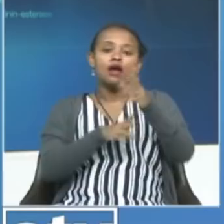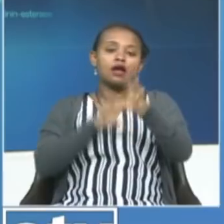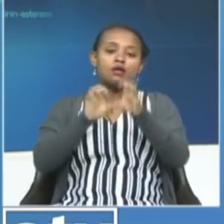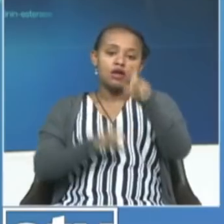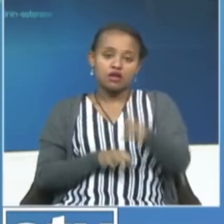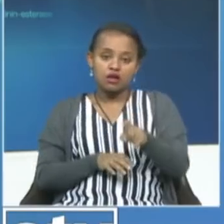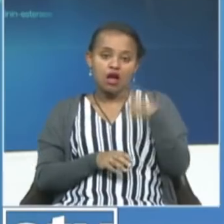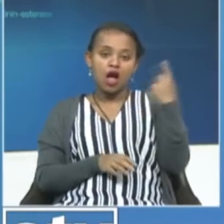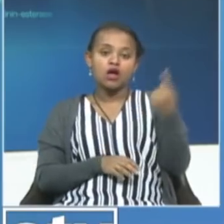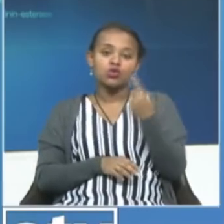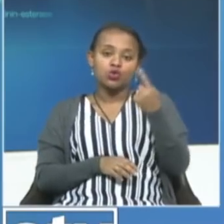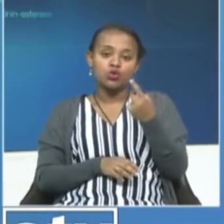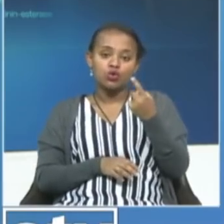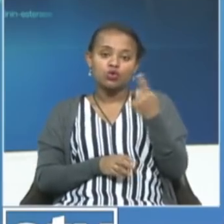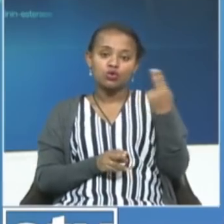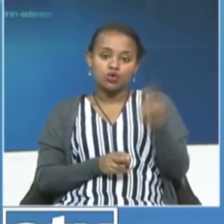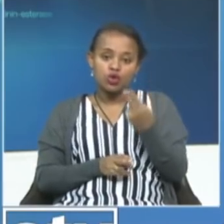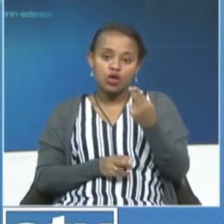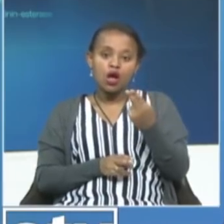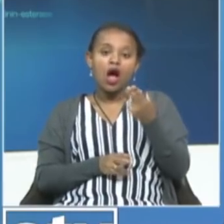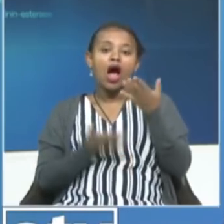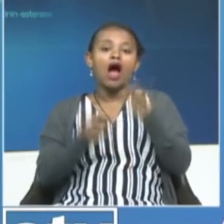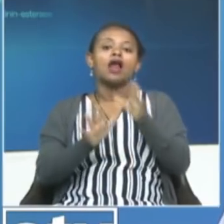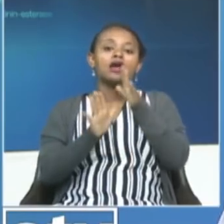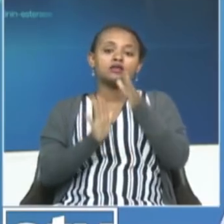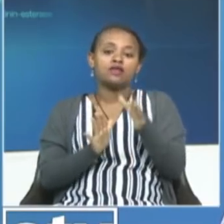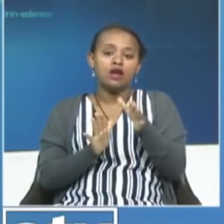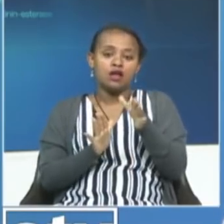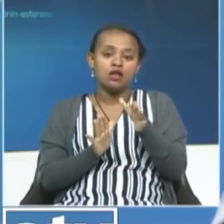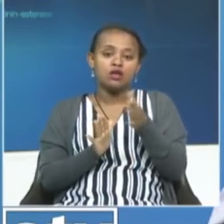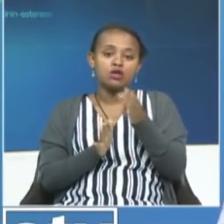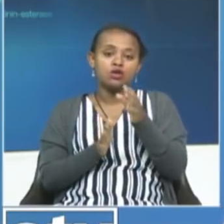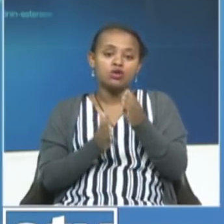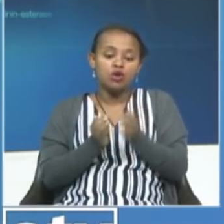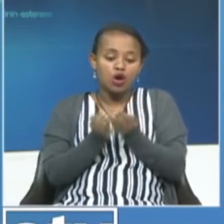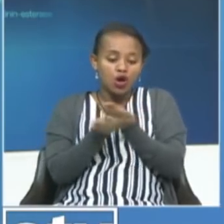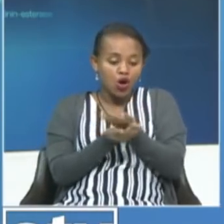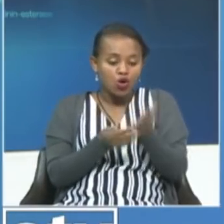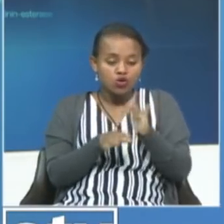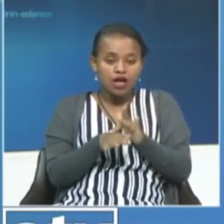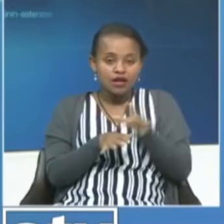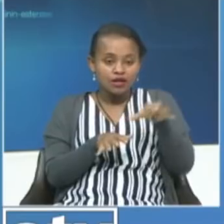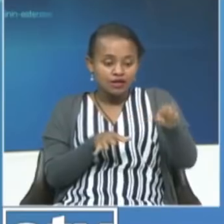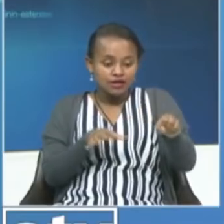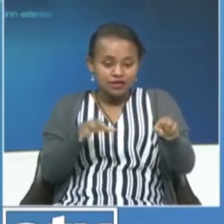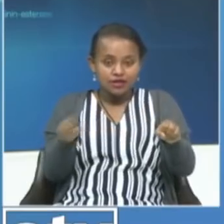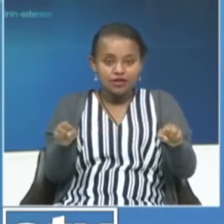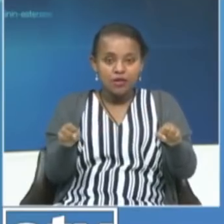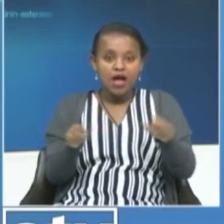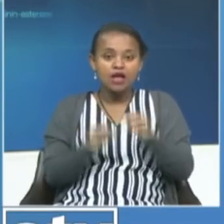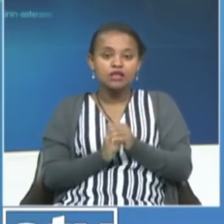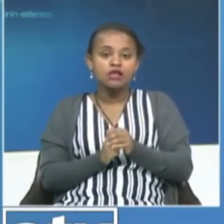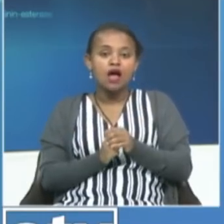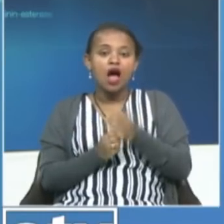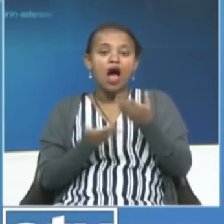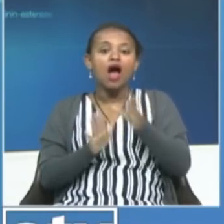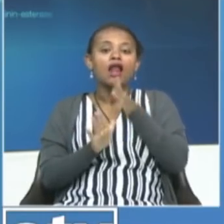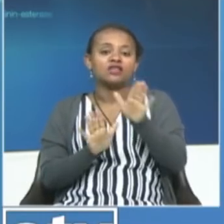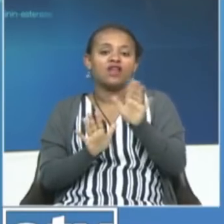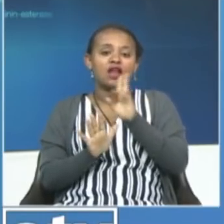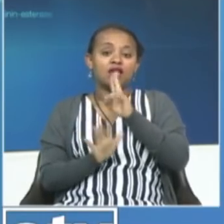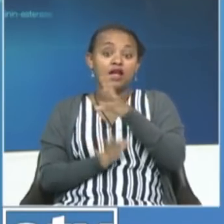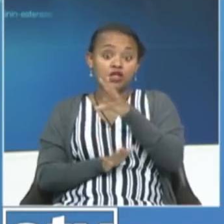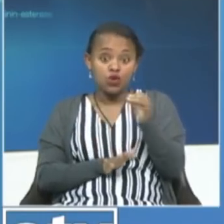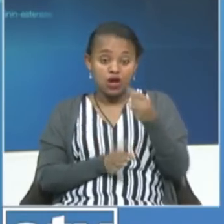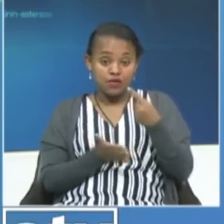አዘውትሮ መታጠብ፣ አላስፈላጊ ንክኪ ቁስም ላይ ለምሳሌ መወጣጫዎቹን መያዝ እንደዚህ አላስፈላጊ ናቸው